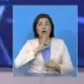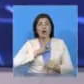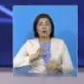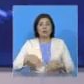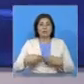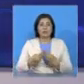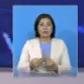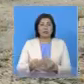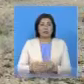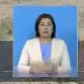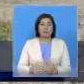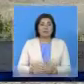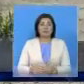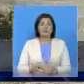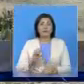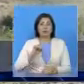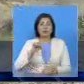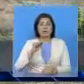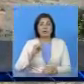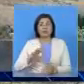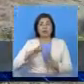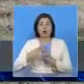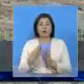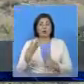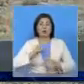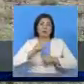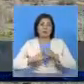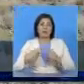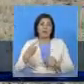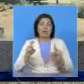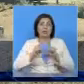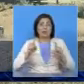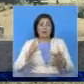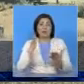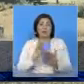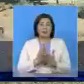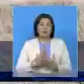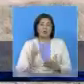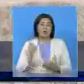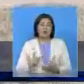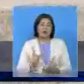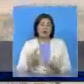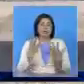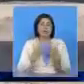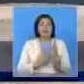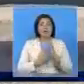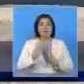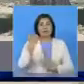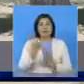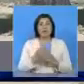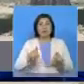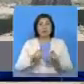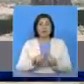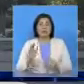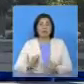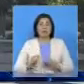беріледі. Саржар ауылында 4 балабақша мен 2 орта мектеп бар. Мұндағы халық саны күн өткен сайын артып келеді. Сәйкесінше